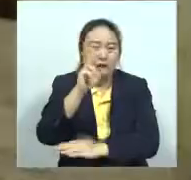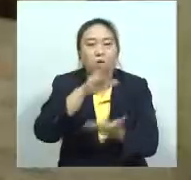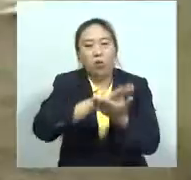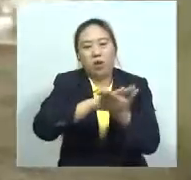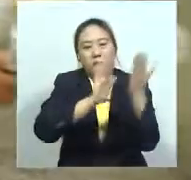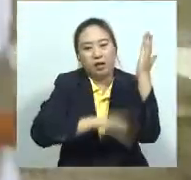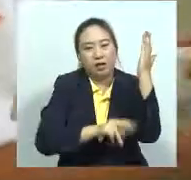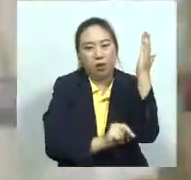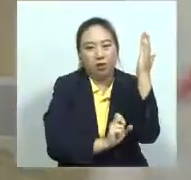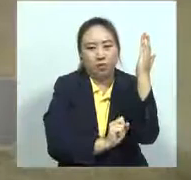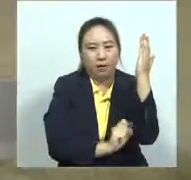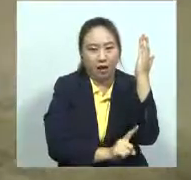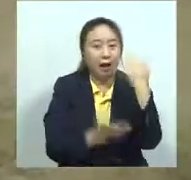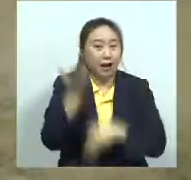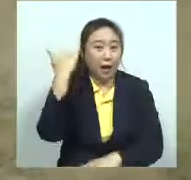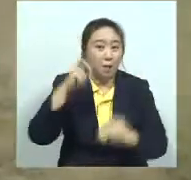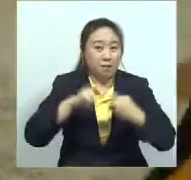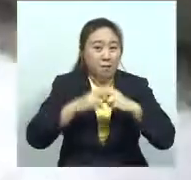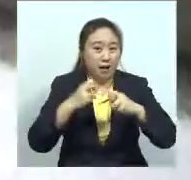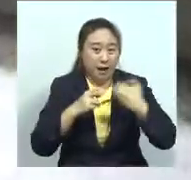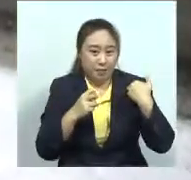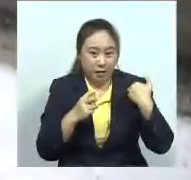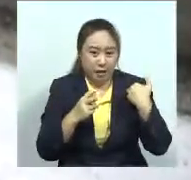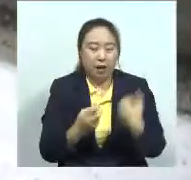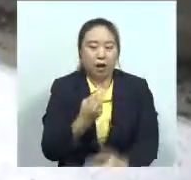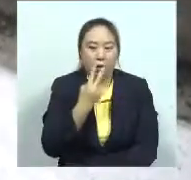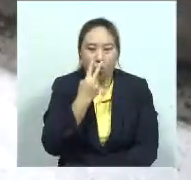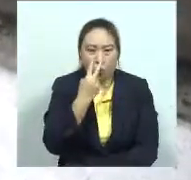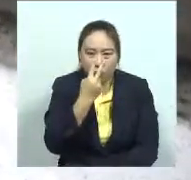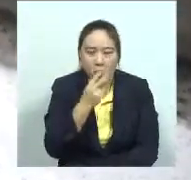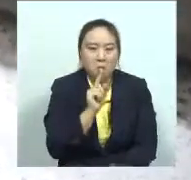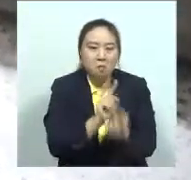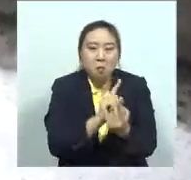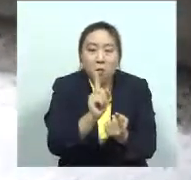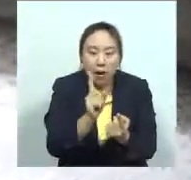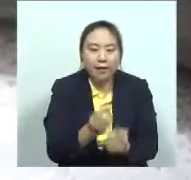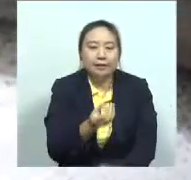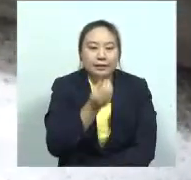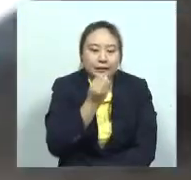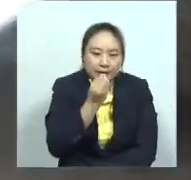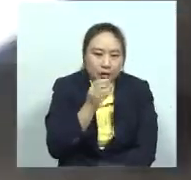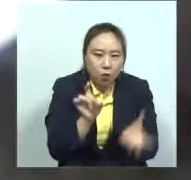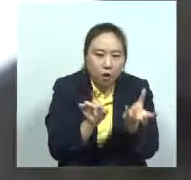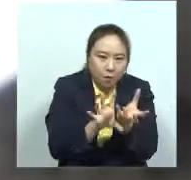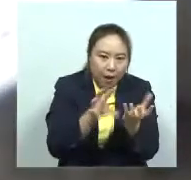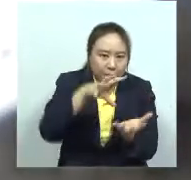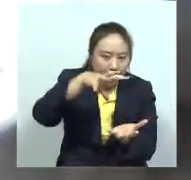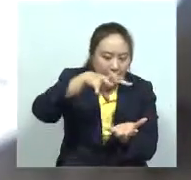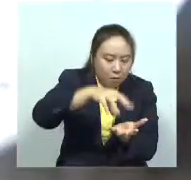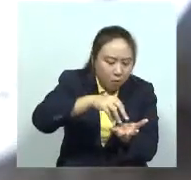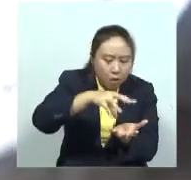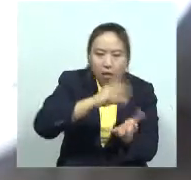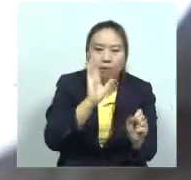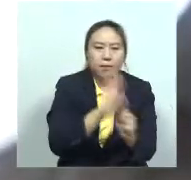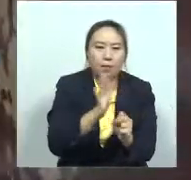นครศรีธรรมราชที่เป็นปัญหาเบื้องต้นพบเรื่องคุณภาพของอาหารและปริมาณไม่เพียงพอซึ่งโร